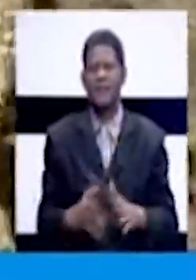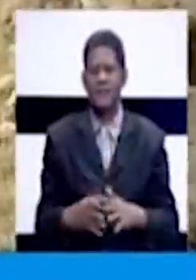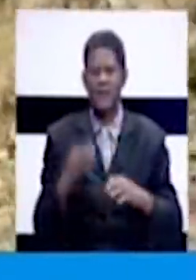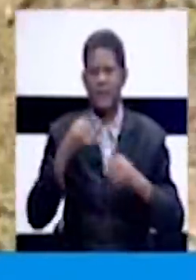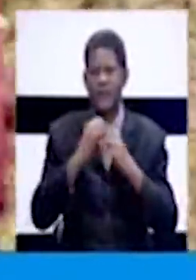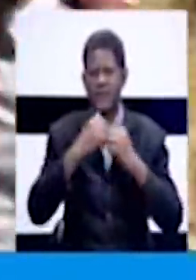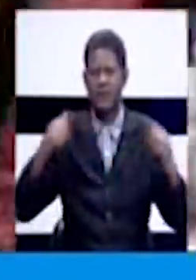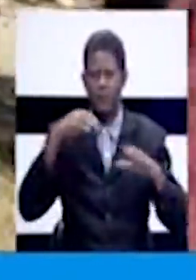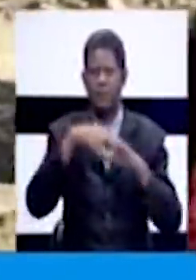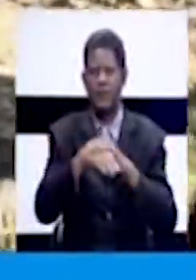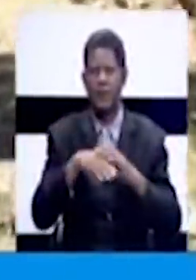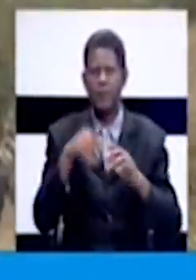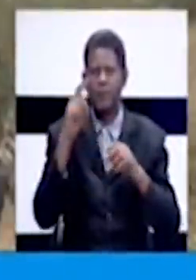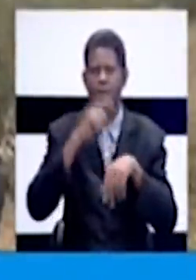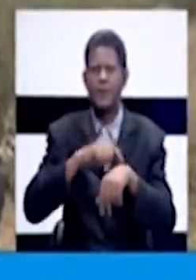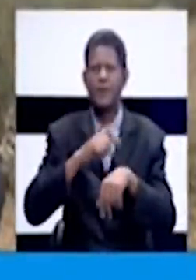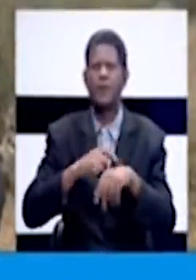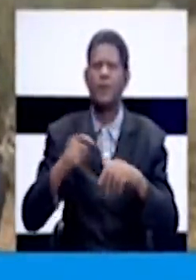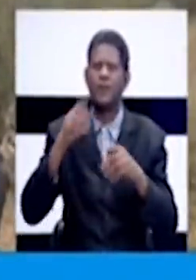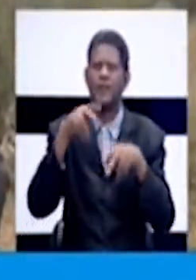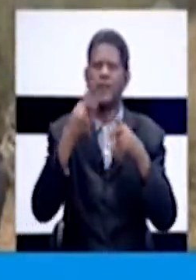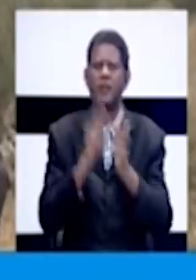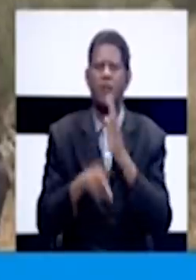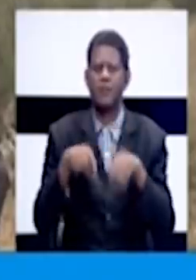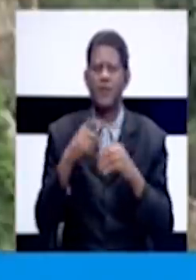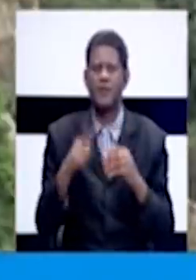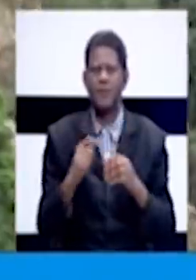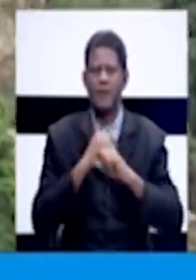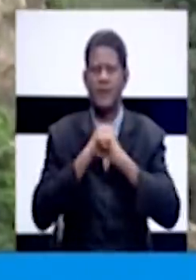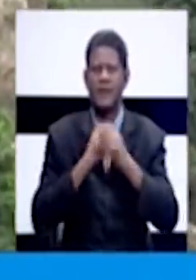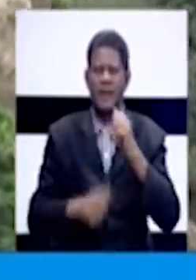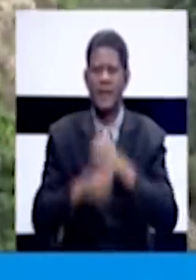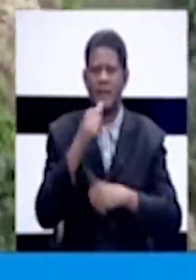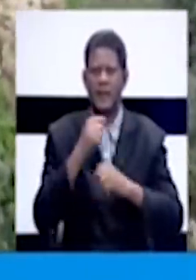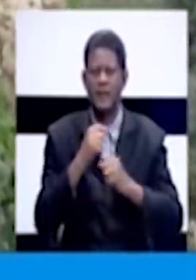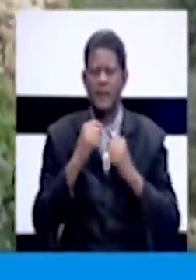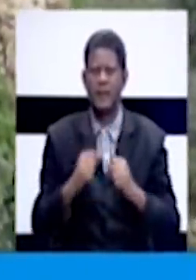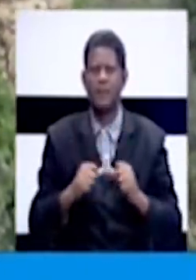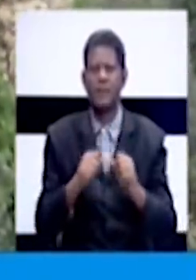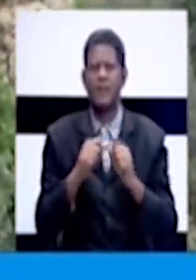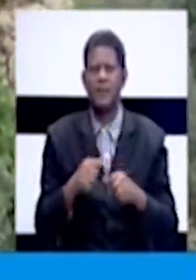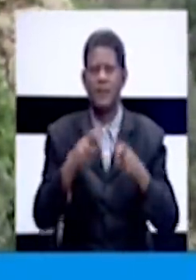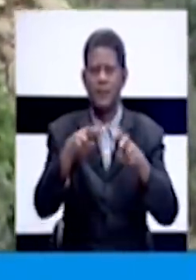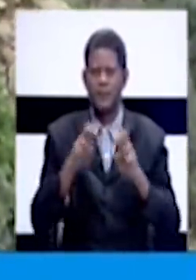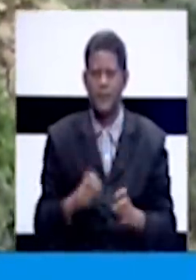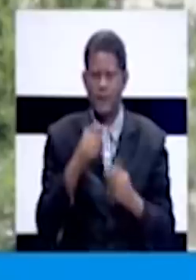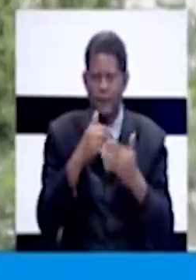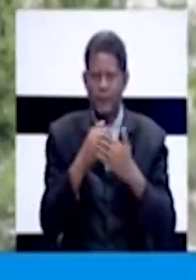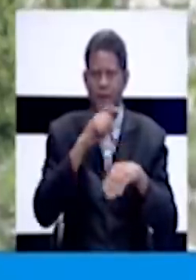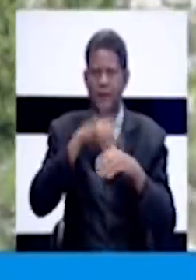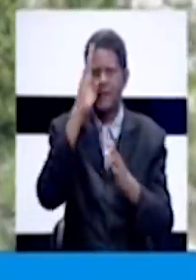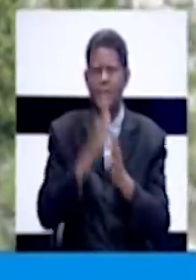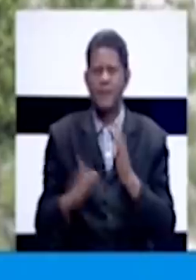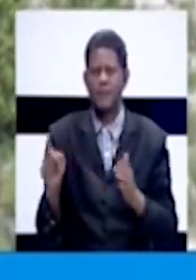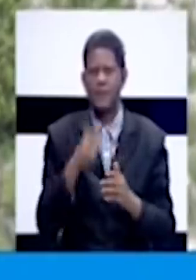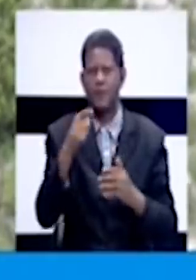بمئتاو ببخوابيو يرقفو كم زلون زي ما تقاعت تتناخيرو بمقصال حمد دباس ألاتي أب كربا أوان كفتس أموخانوون